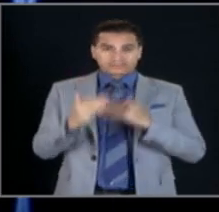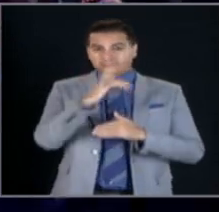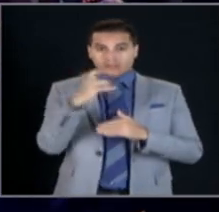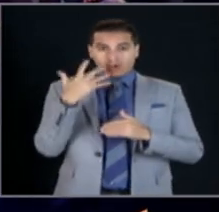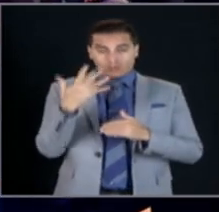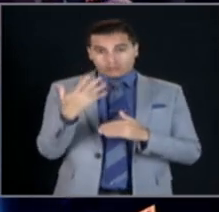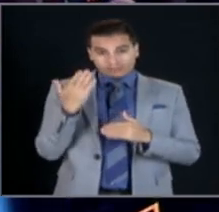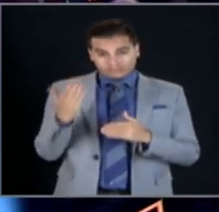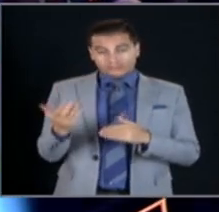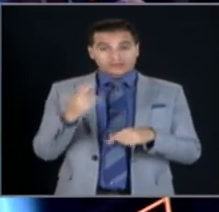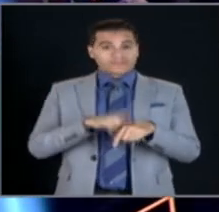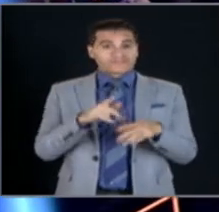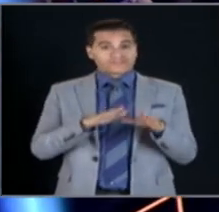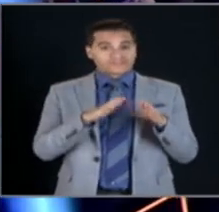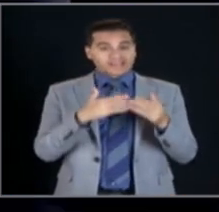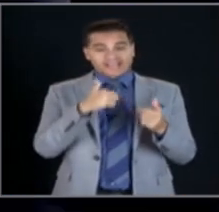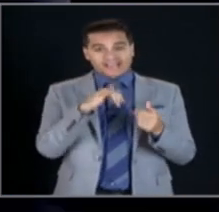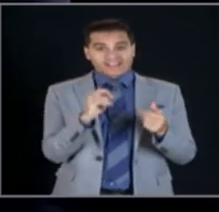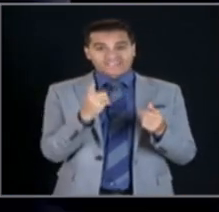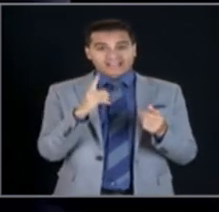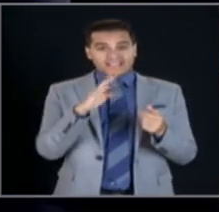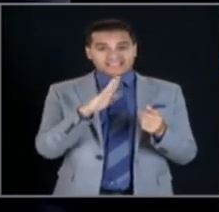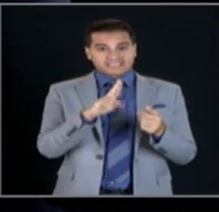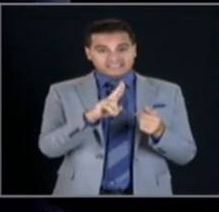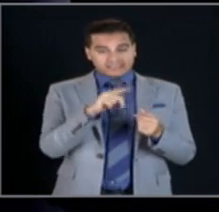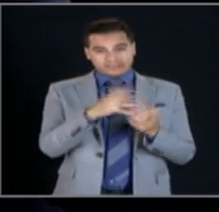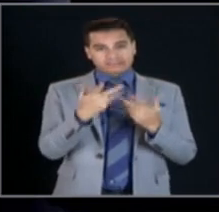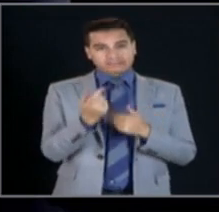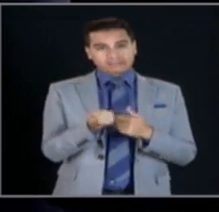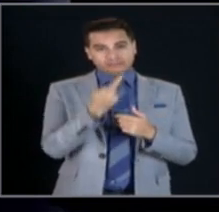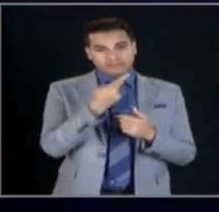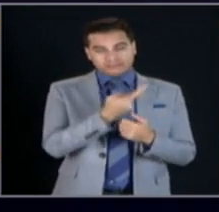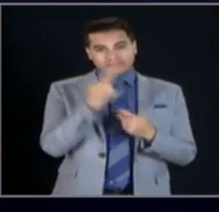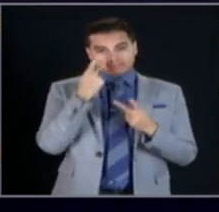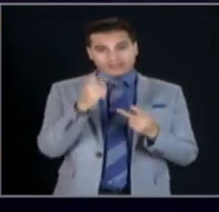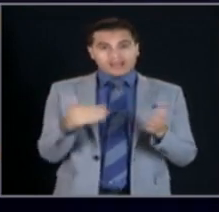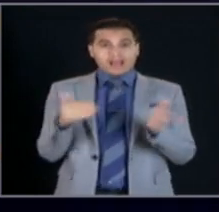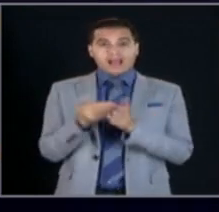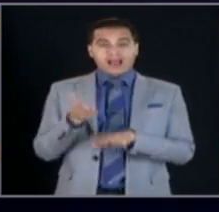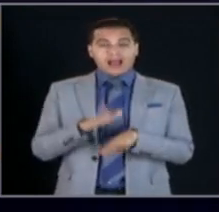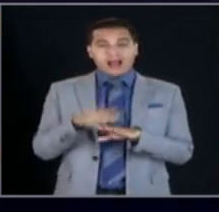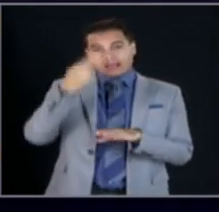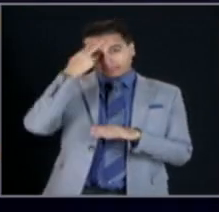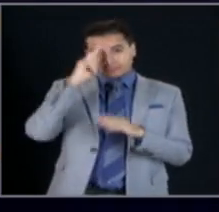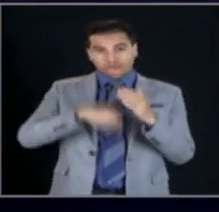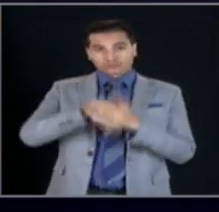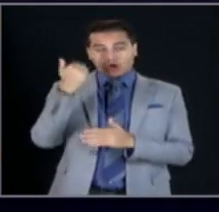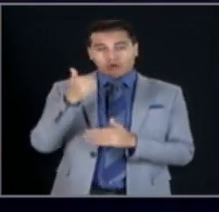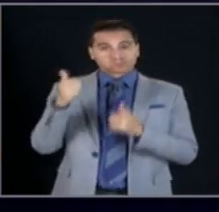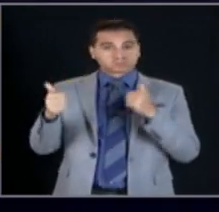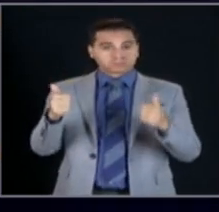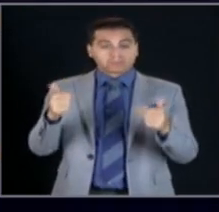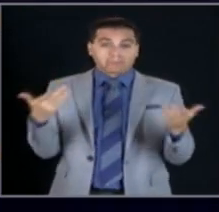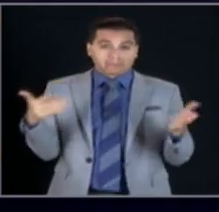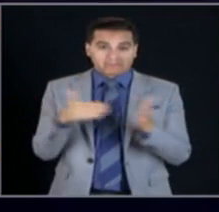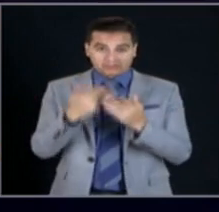105 نقطه 75 ودلوقتي مع اخر فقره واللي هتحدد مين اللي هيكسب